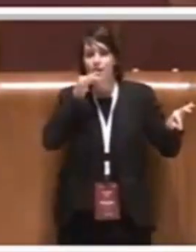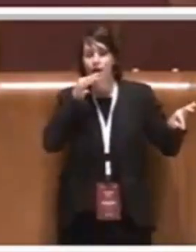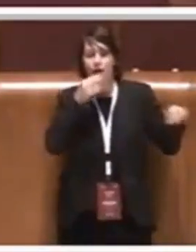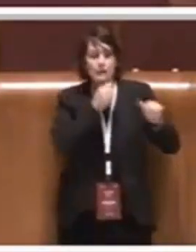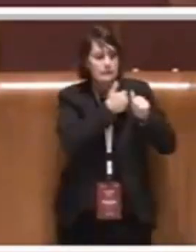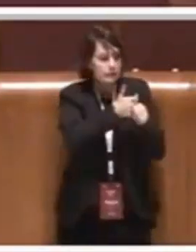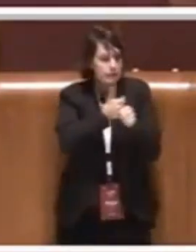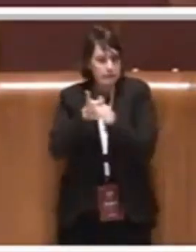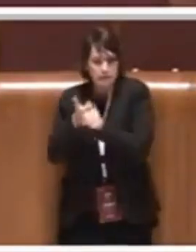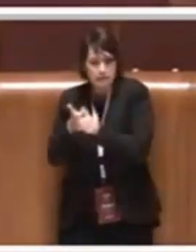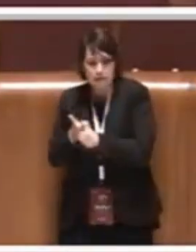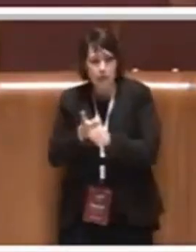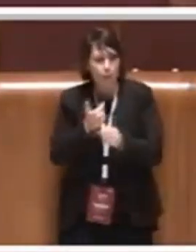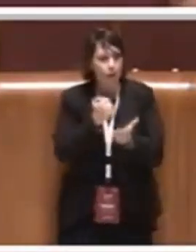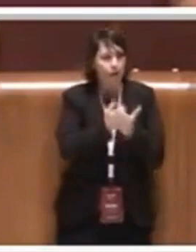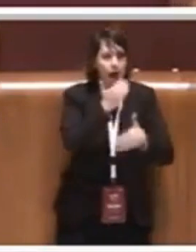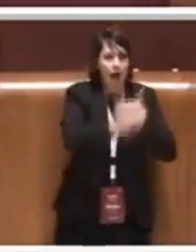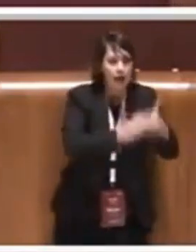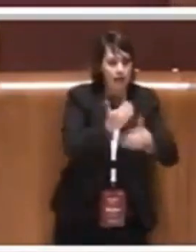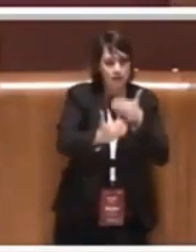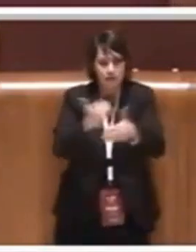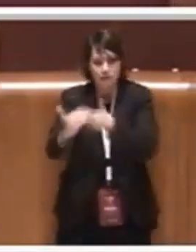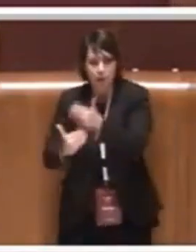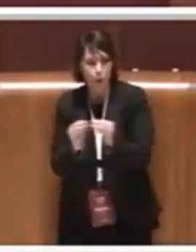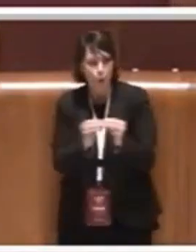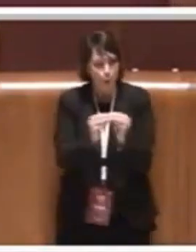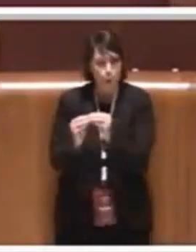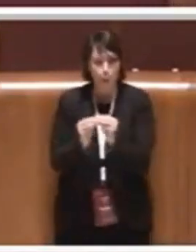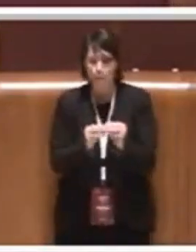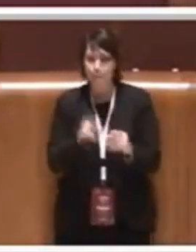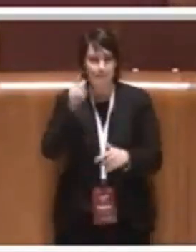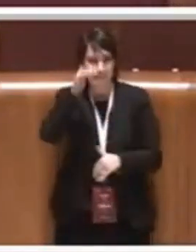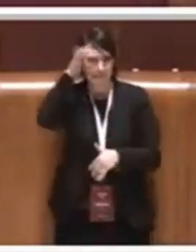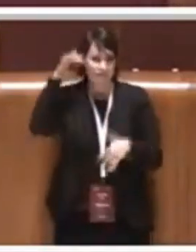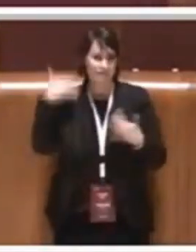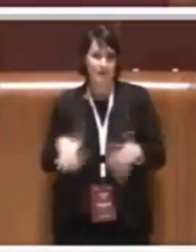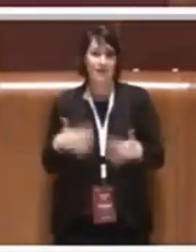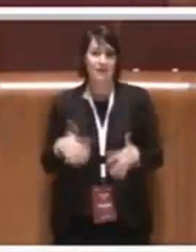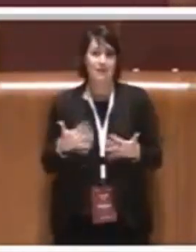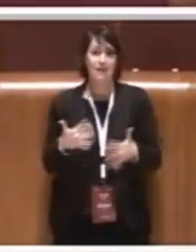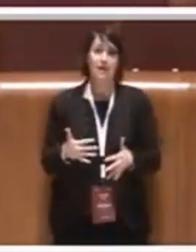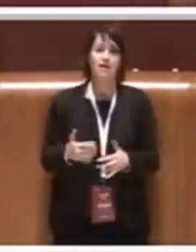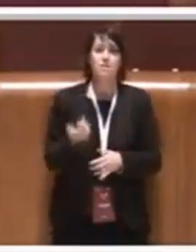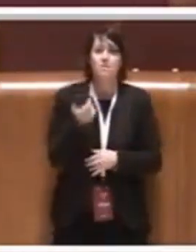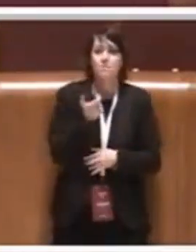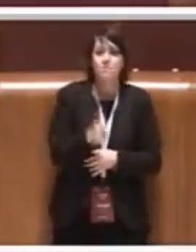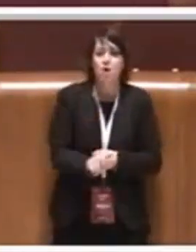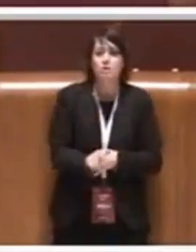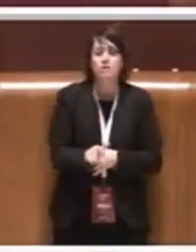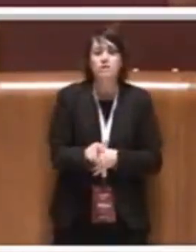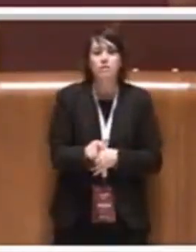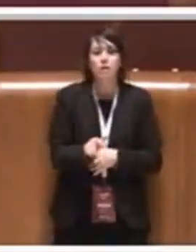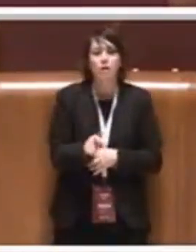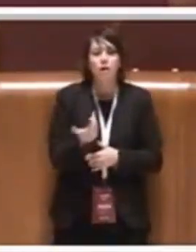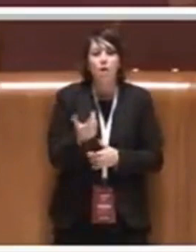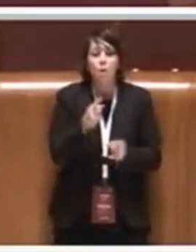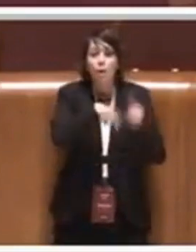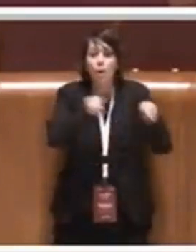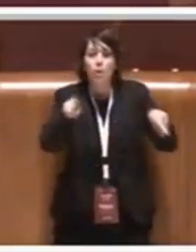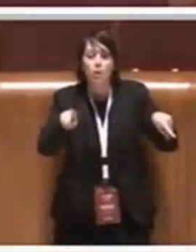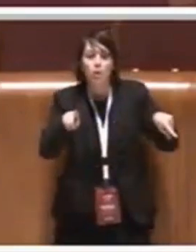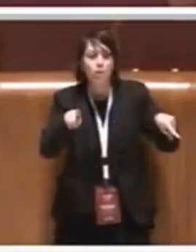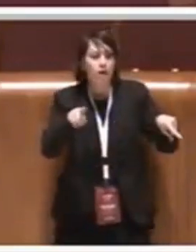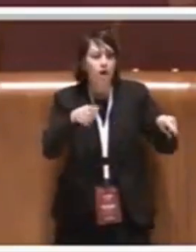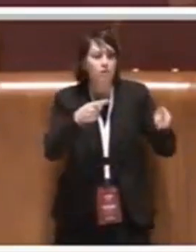anche l'iter amministrativo perché risalgono alcune di esse anche a decine di anni fa.